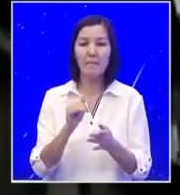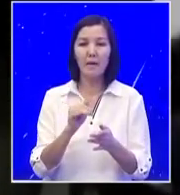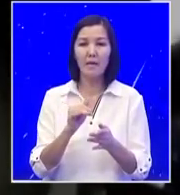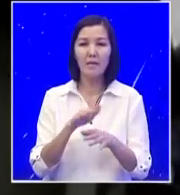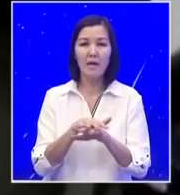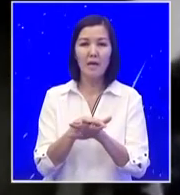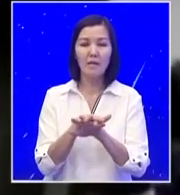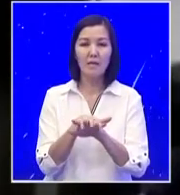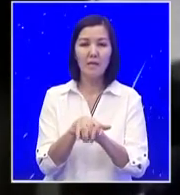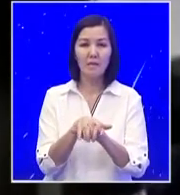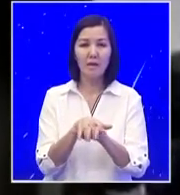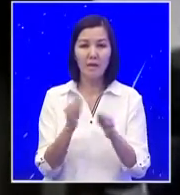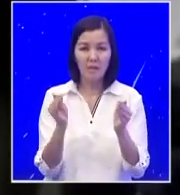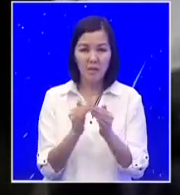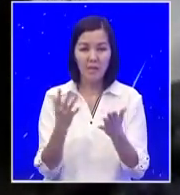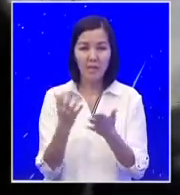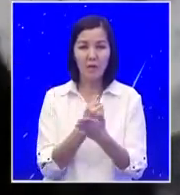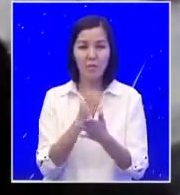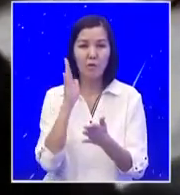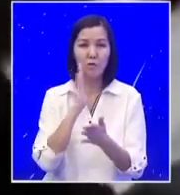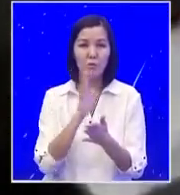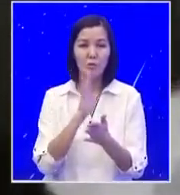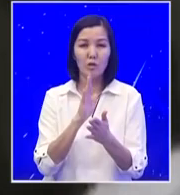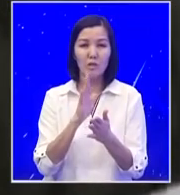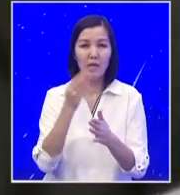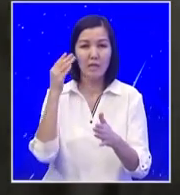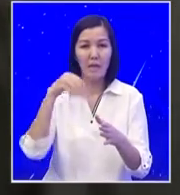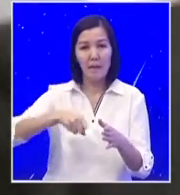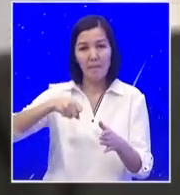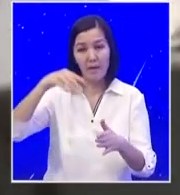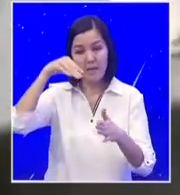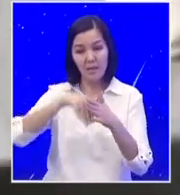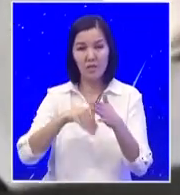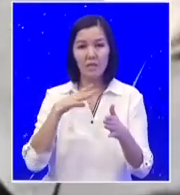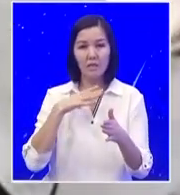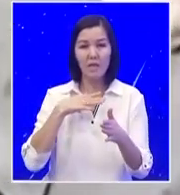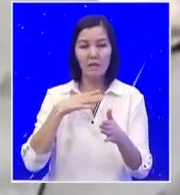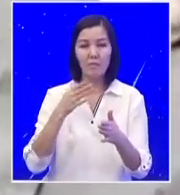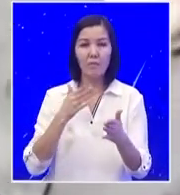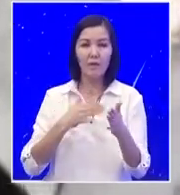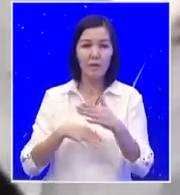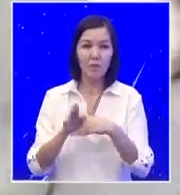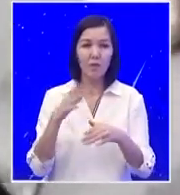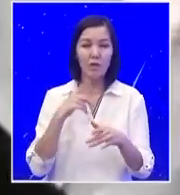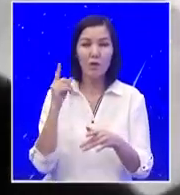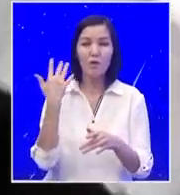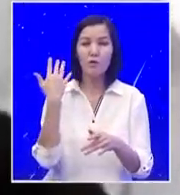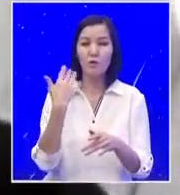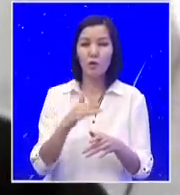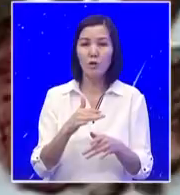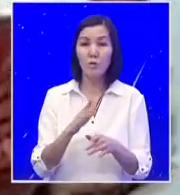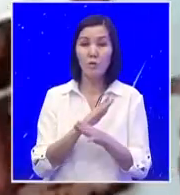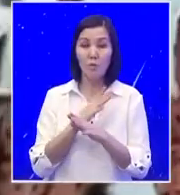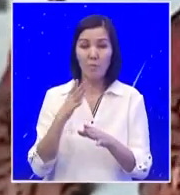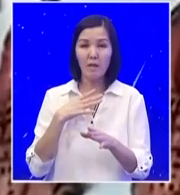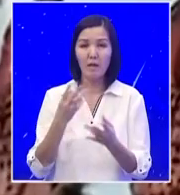баласын тауып алған. Қаскөйлер оларды сусыз, кәдімгі пакеттердің ішіне салып өтпек болған. Салдарынан 150 бауыр мен жорғалаушы өліп